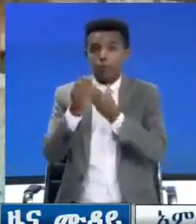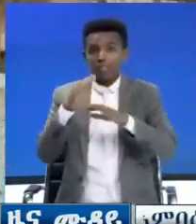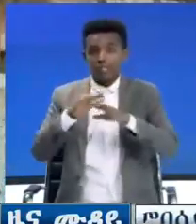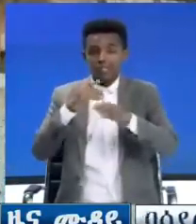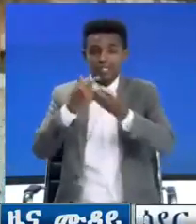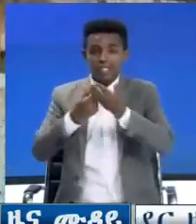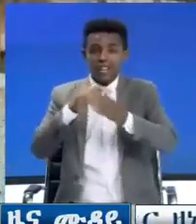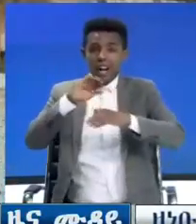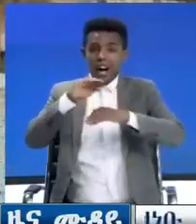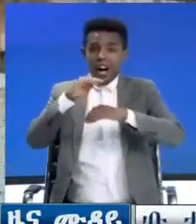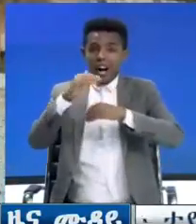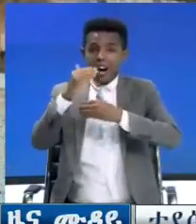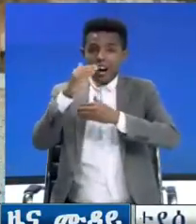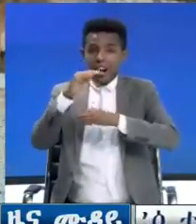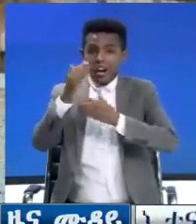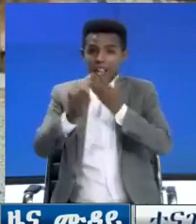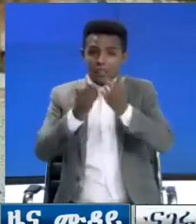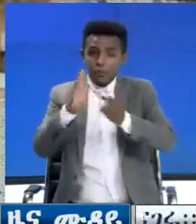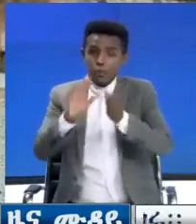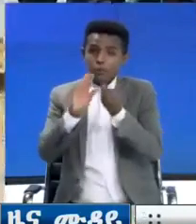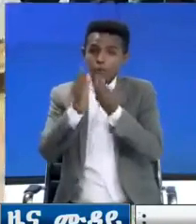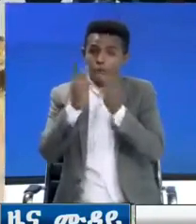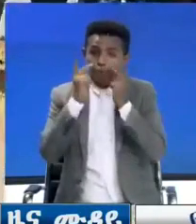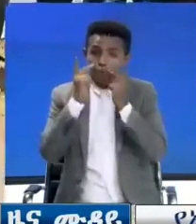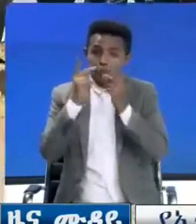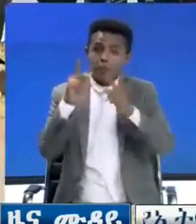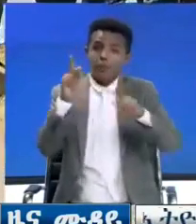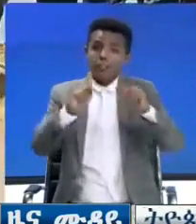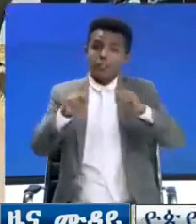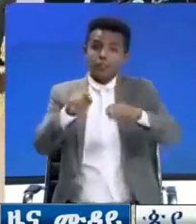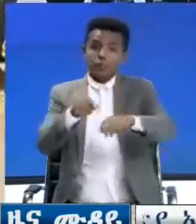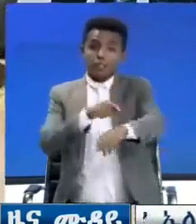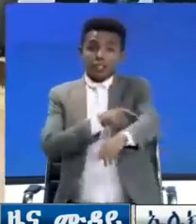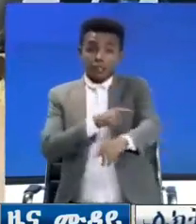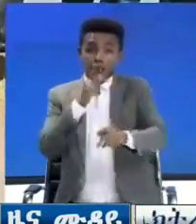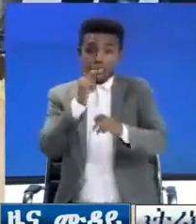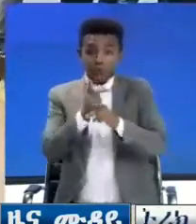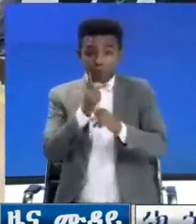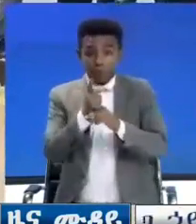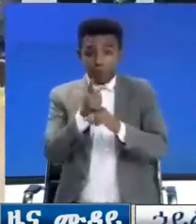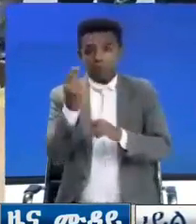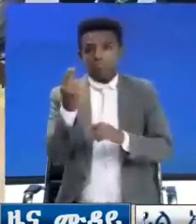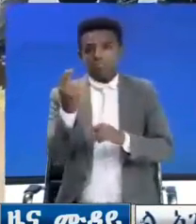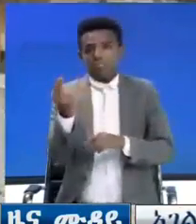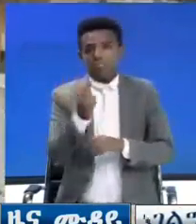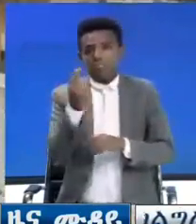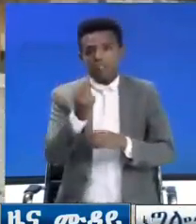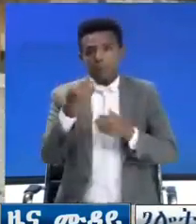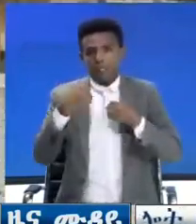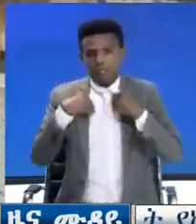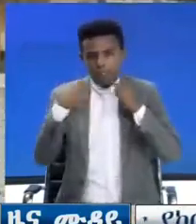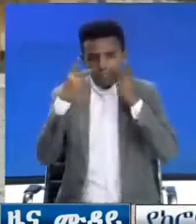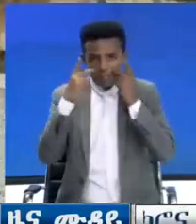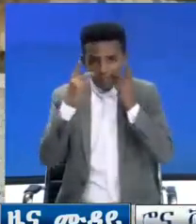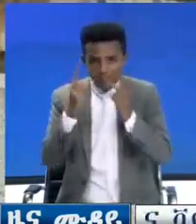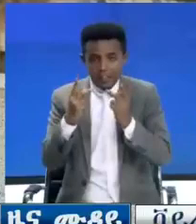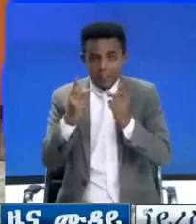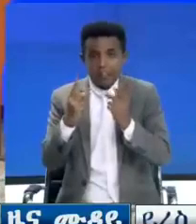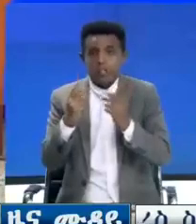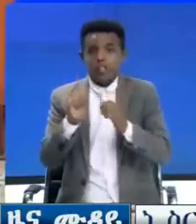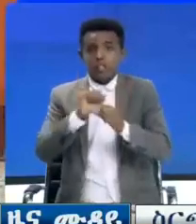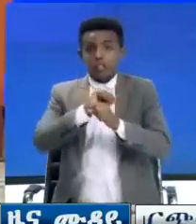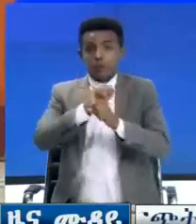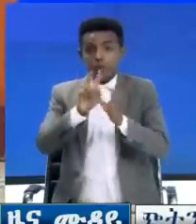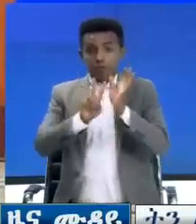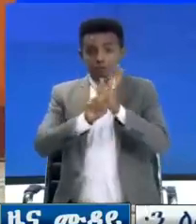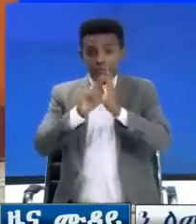ሁኔታውን ስንመለከተው ህብረተሰቡ ርቀቱን ጠብቆ የባንክ አገልግሎቱን እየተጠቀመ እንዳለ ተገንዝበናል። ከዚህ ውጭ ደግሞ የኮሮና ወረርሽኝ